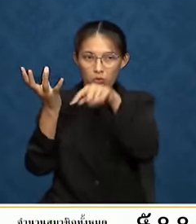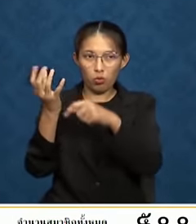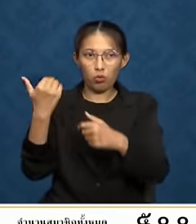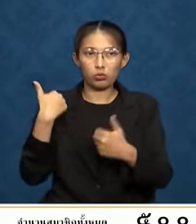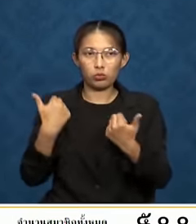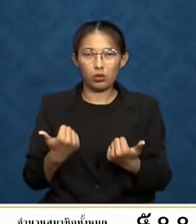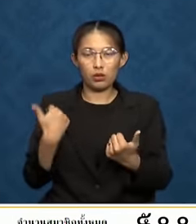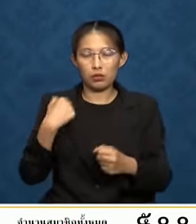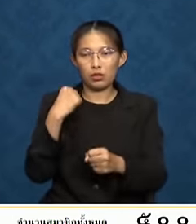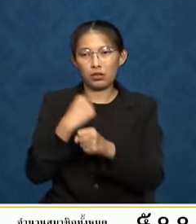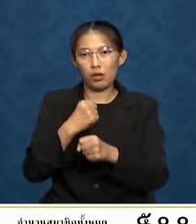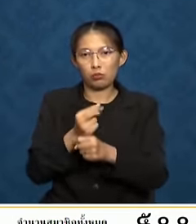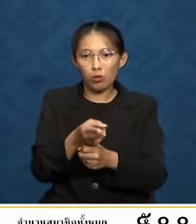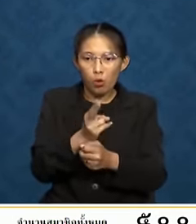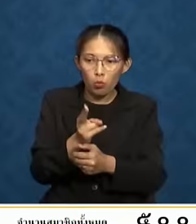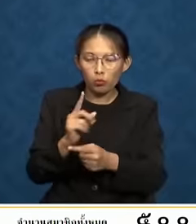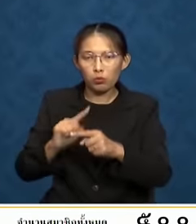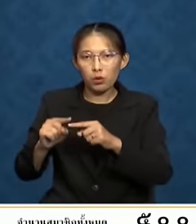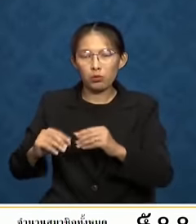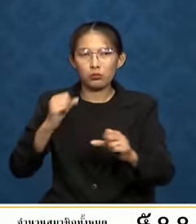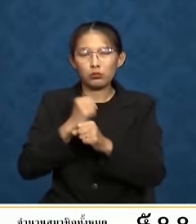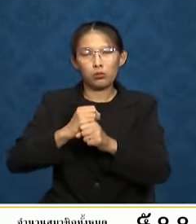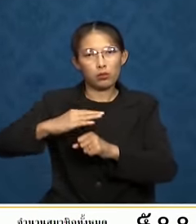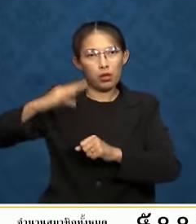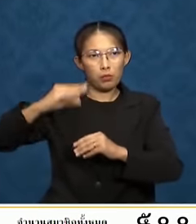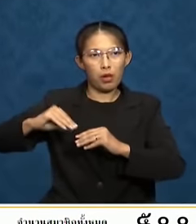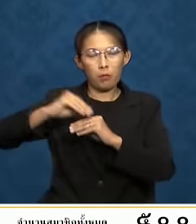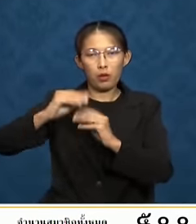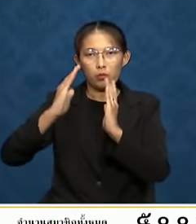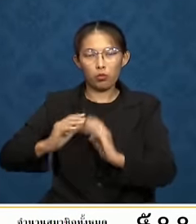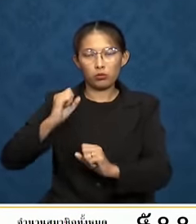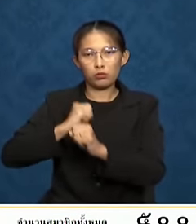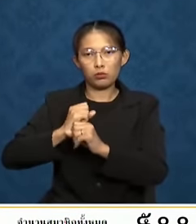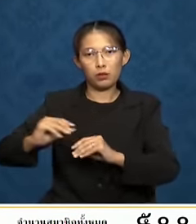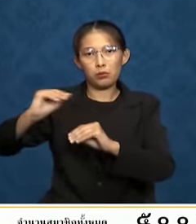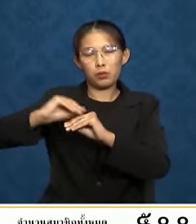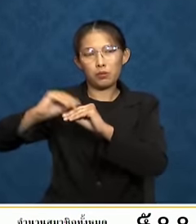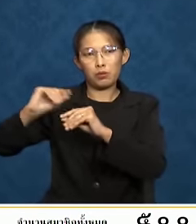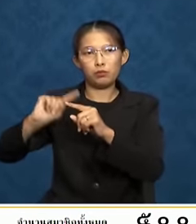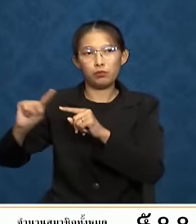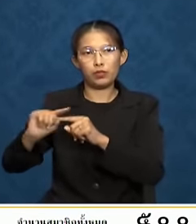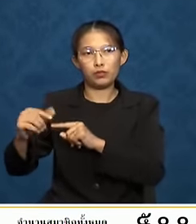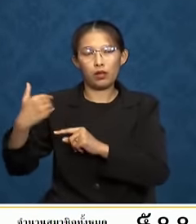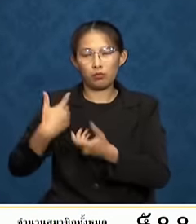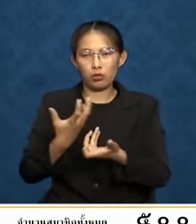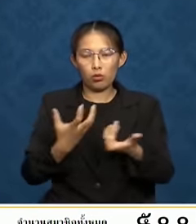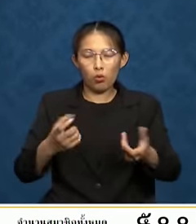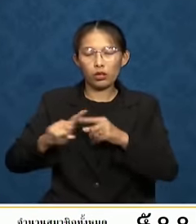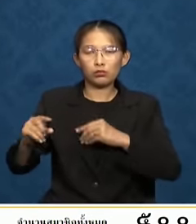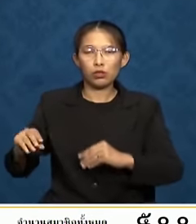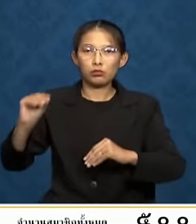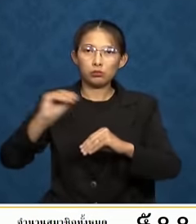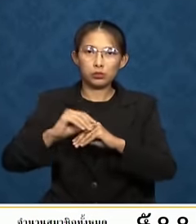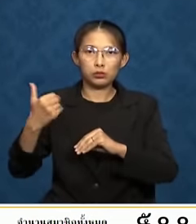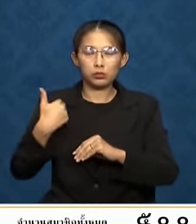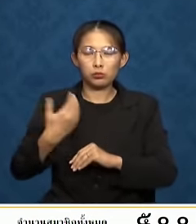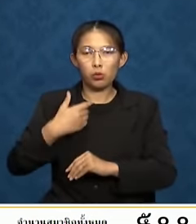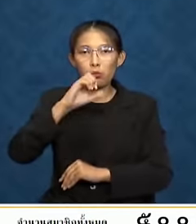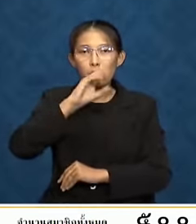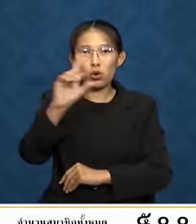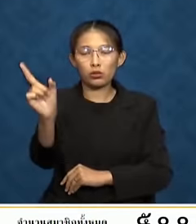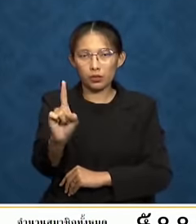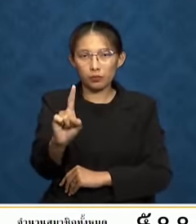มาสร้างอาวุธหันมาสร้างกองทัพโดยเพิ่มบุคลากรแล้วเพิ่มยุทโธปกรณ์ผมกำลังจะบอกอะไร